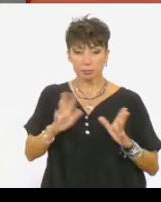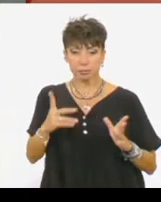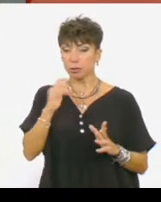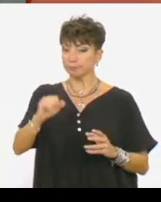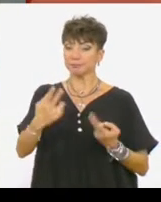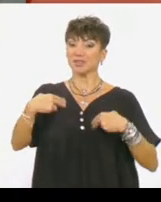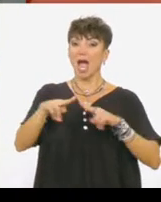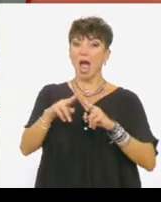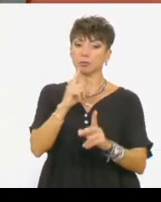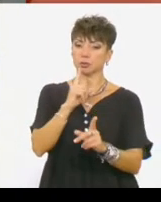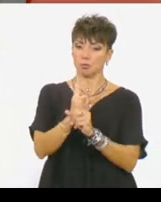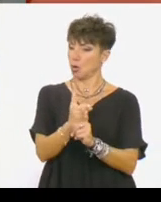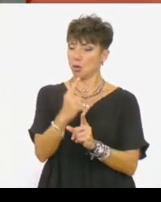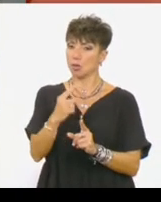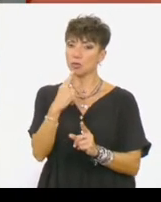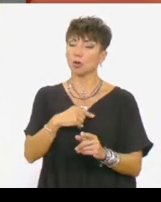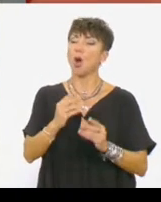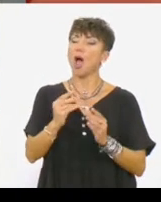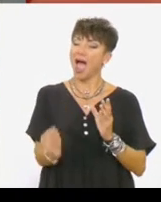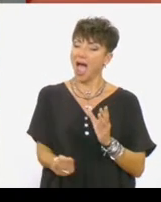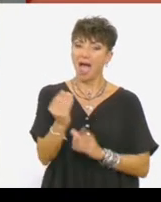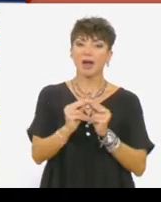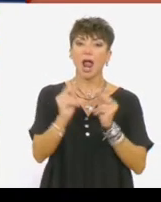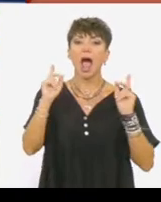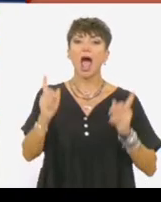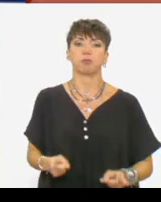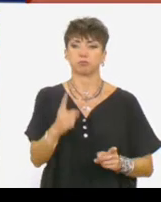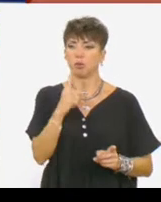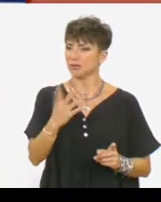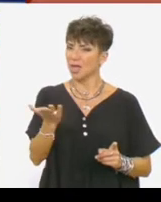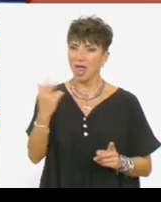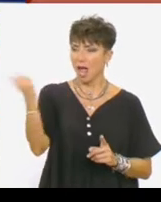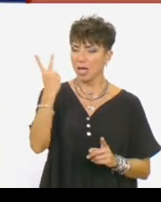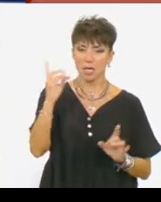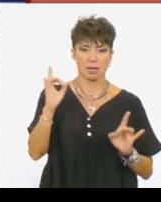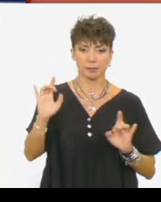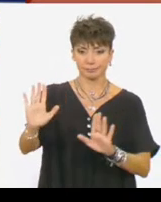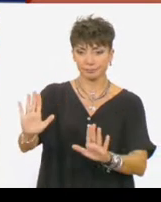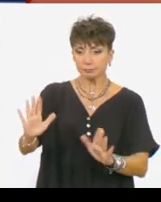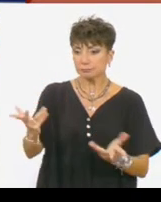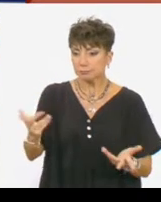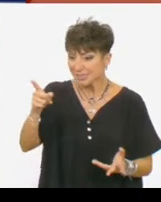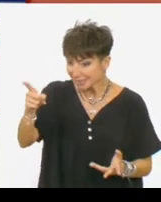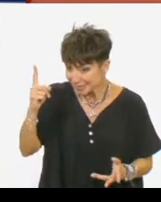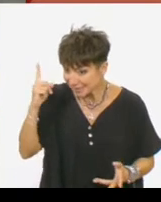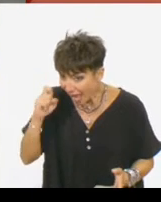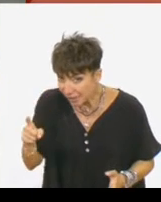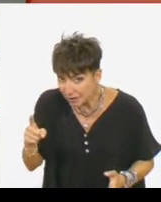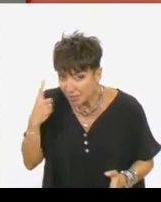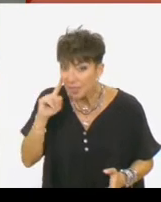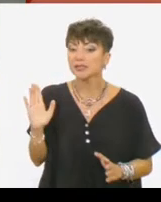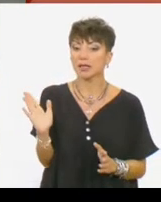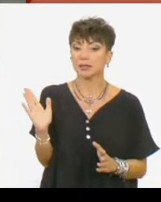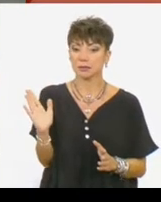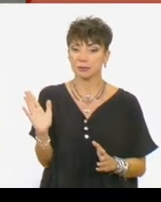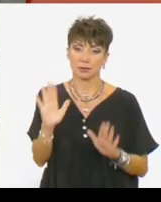από την Επιτροπή ότι ουδέν με τον βρέθηκε σε βάρος μετά από 8 ολόκληρους μήνες. Εάν γνωρίζατε ότι έχει, δεν πρέπει να έχετε offshore εταιρεία. Ένα πράγμα που δεν